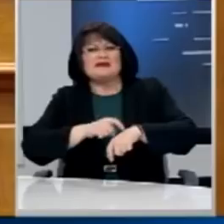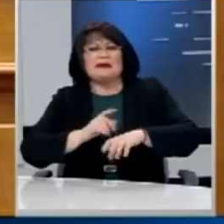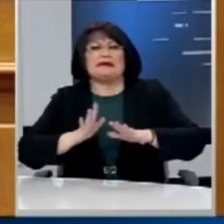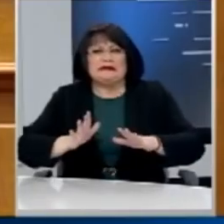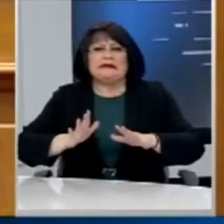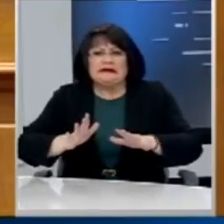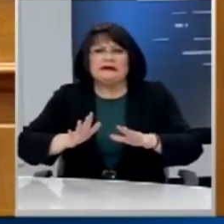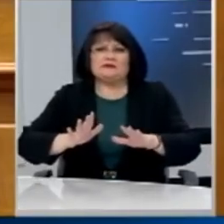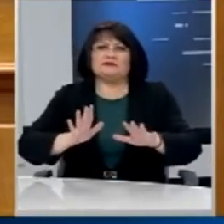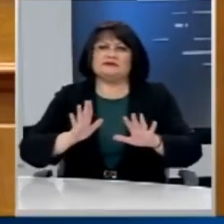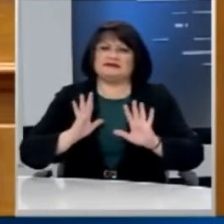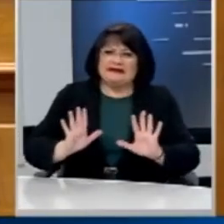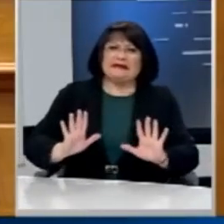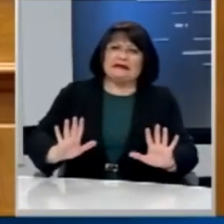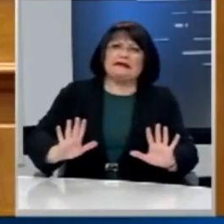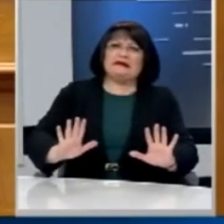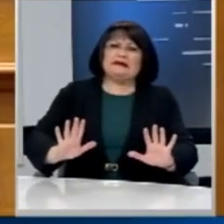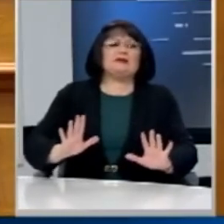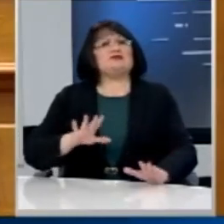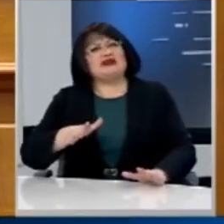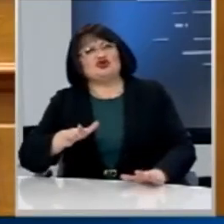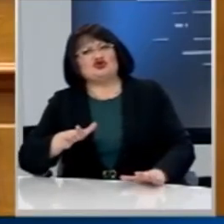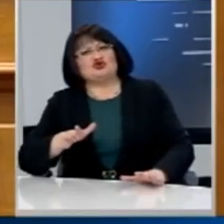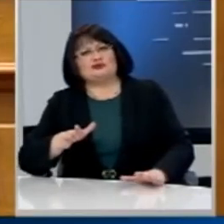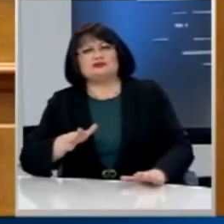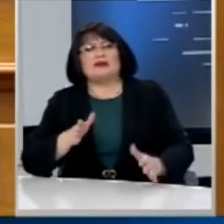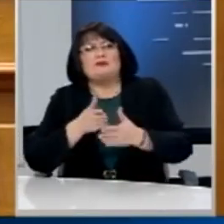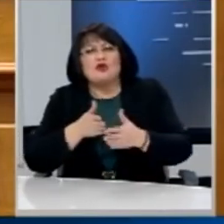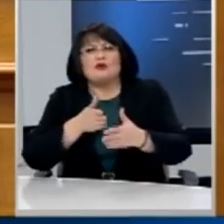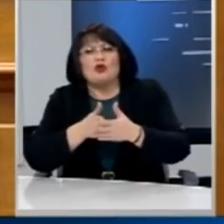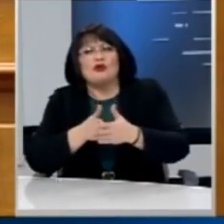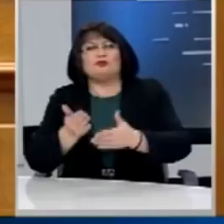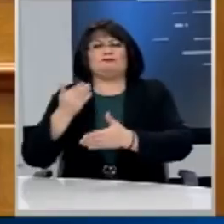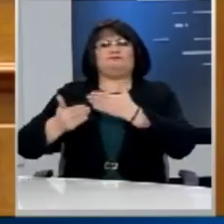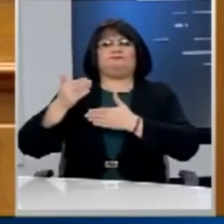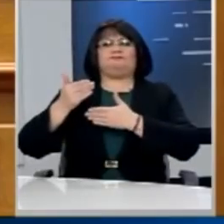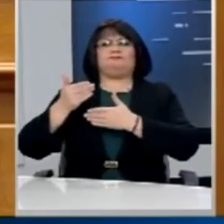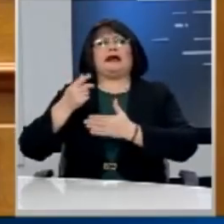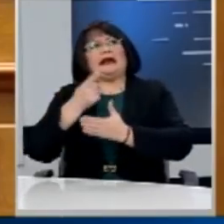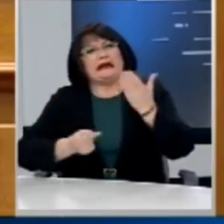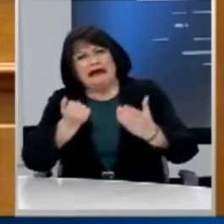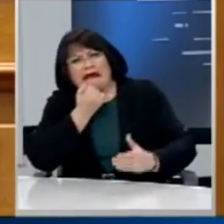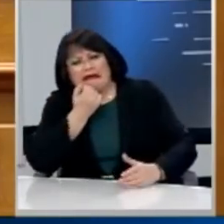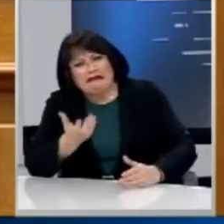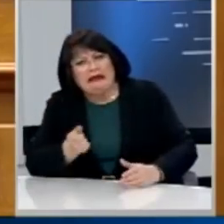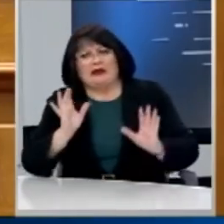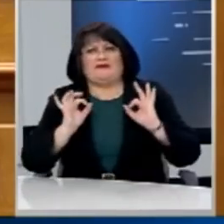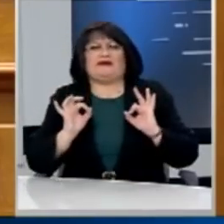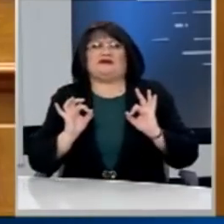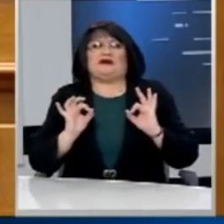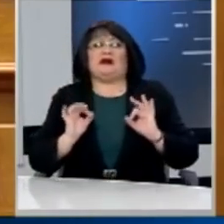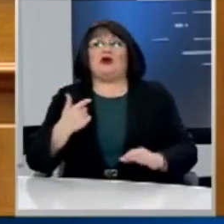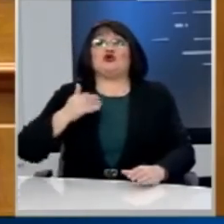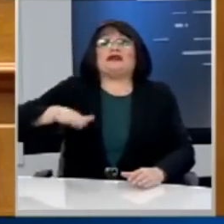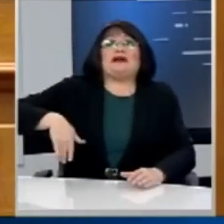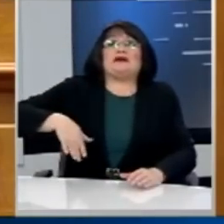σκοντάφτει. Μπορεί να συνοδεύεται, ναι, και από πισωγυρίσματα και από παραλήψεις. Θα είμαι